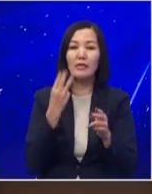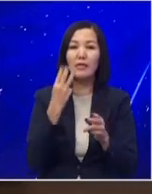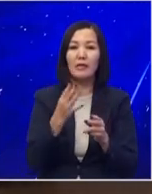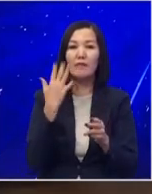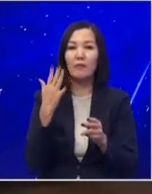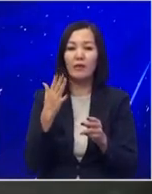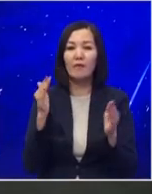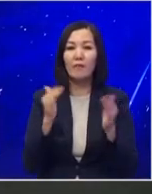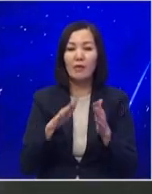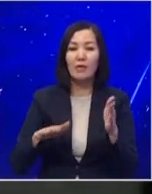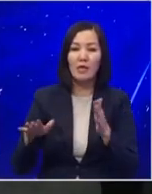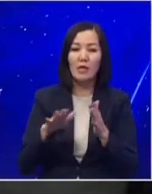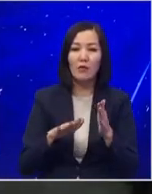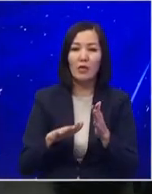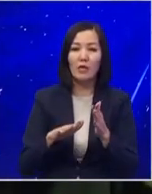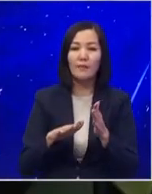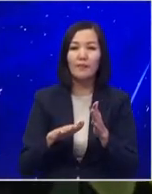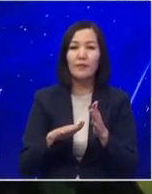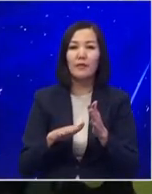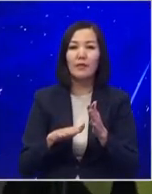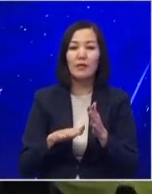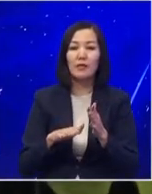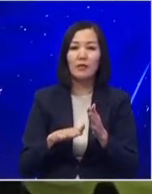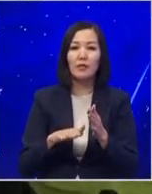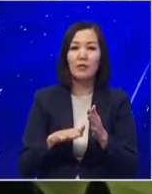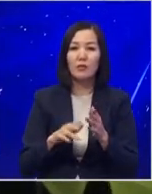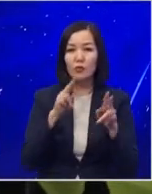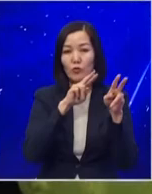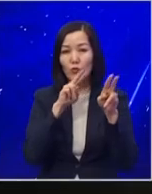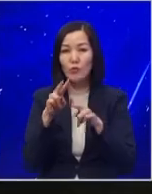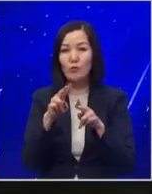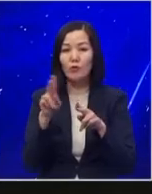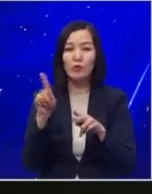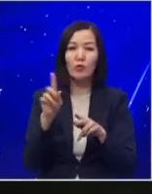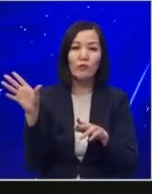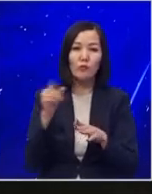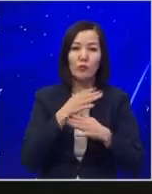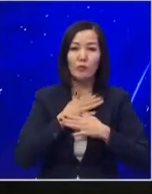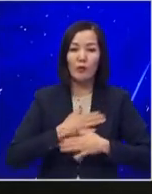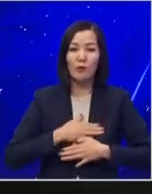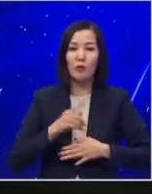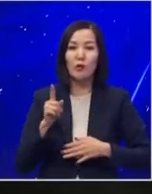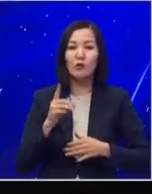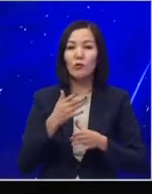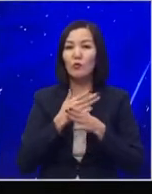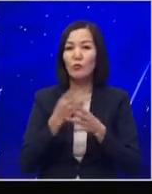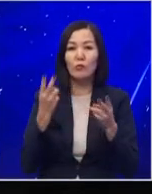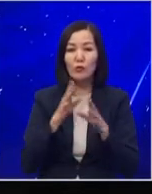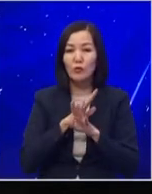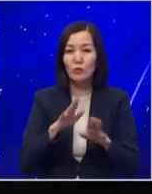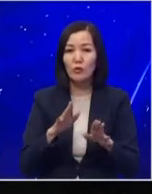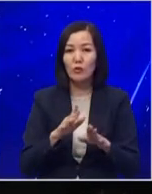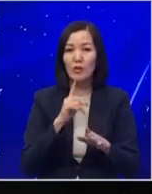микрорайона они совершают пешие обход дворов дабы убедиться что все спокойно и никому помощь не требуется минуты затишья